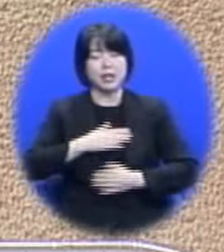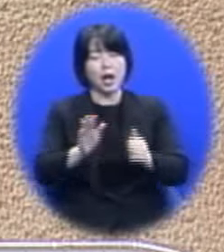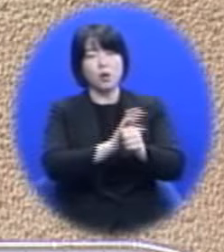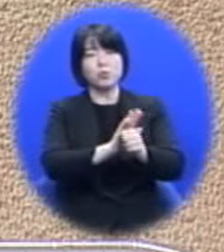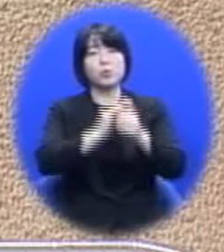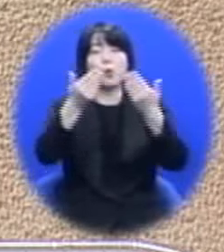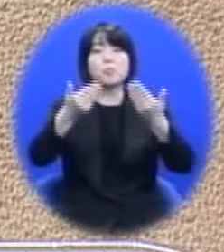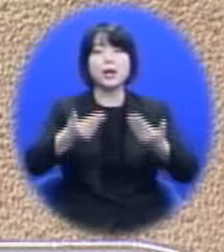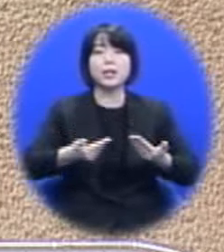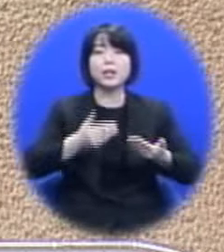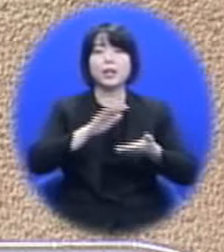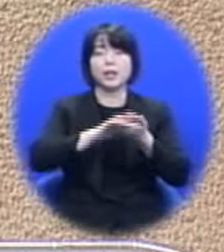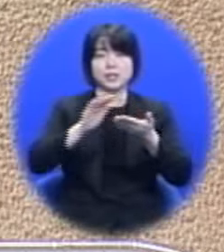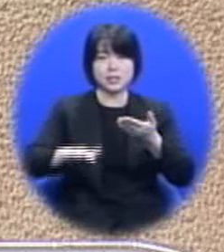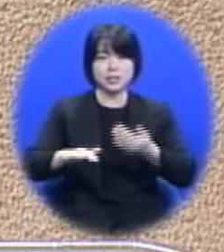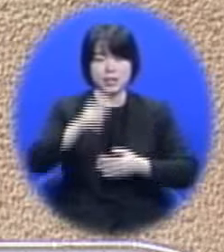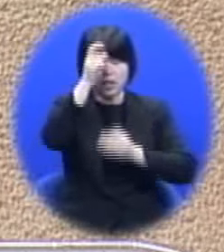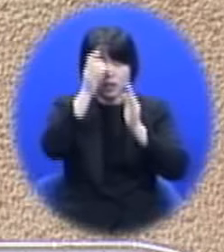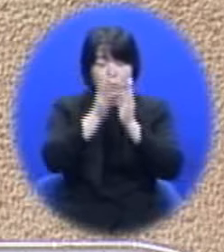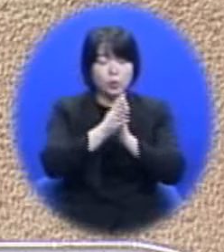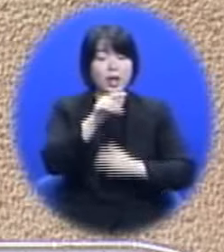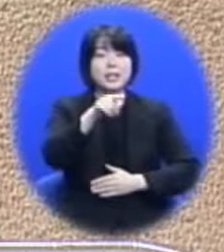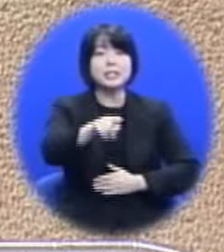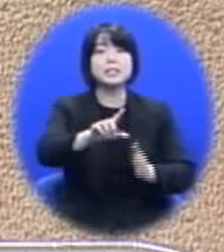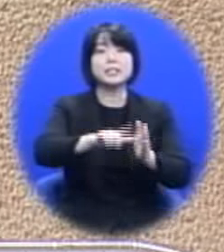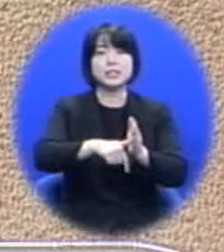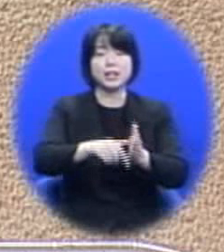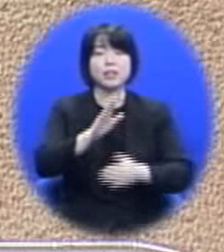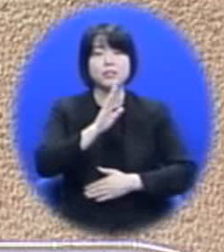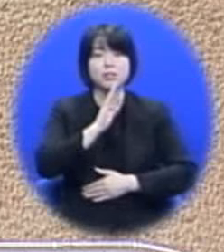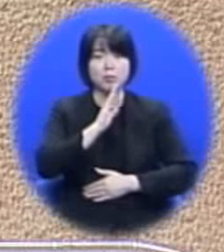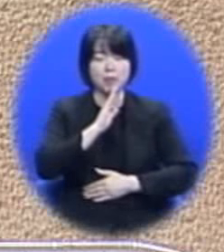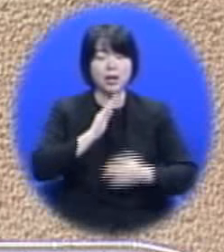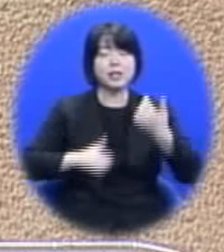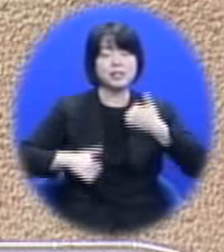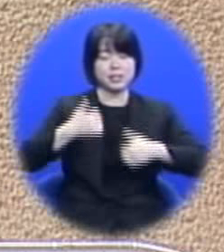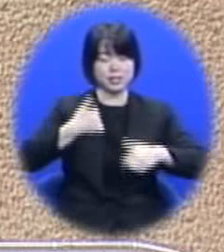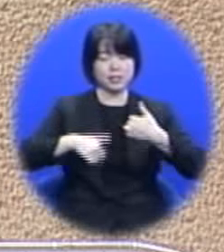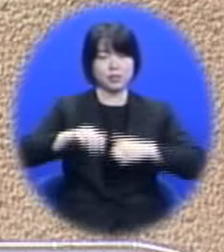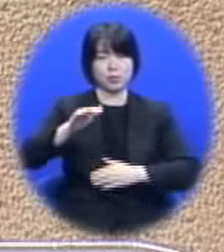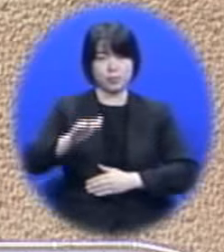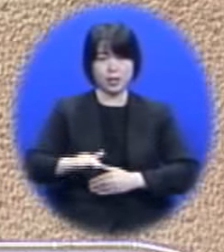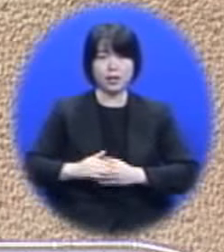하시니 기도하는 그 시간이 정말 즐겁다.